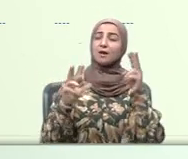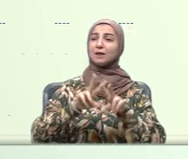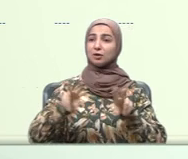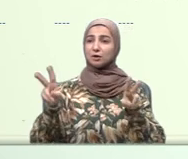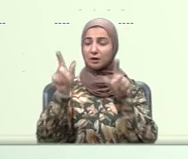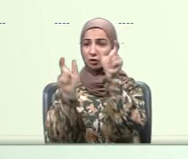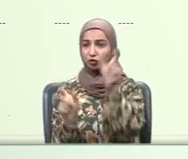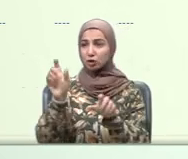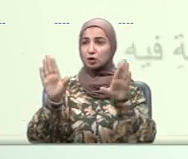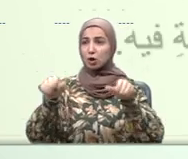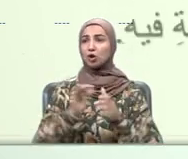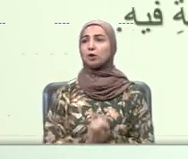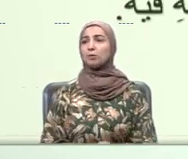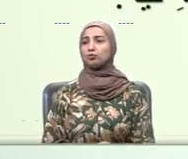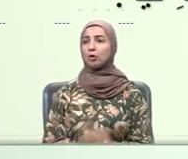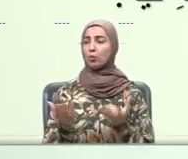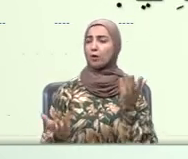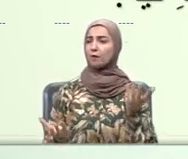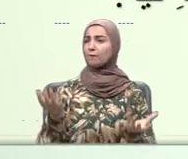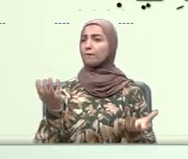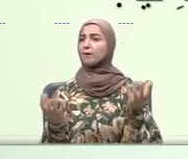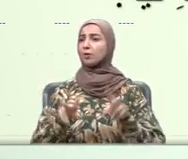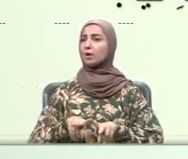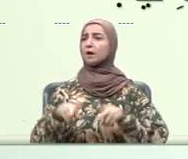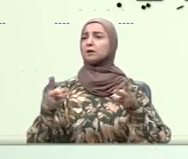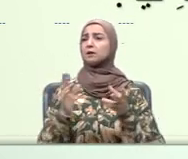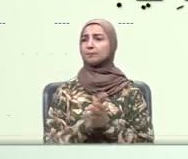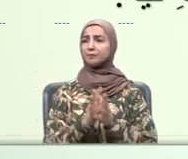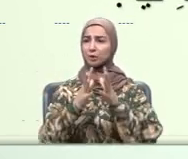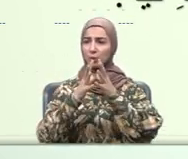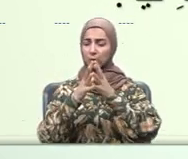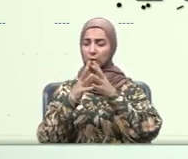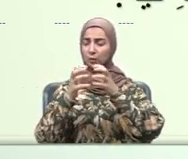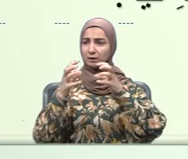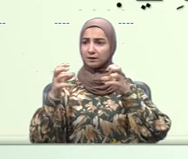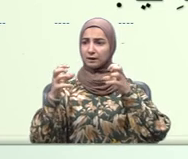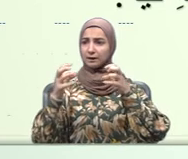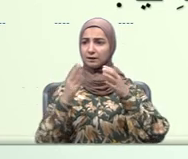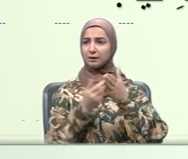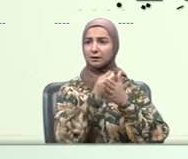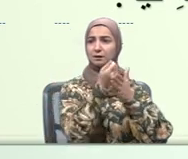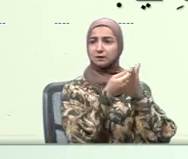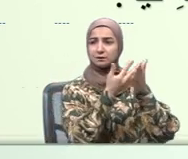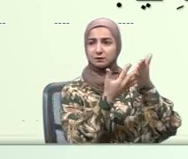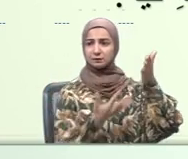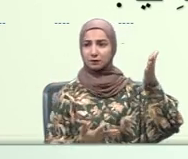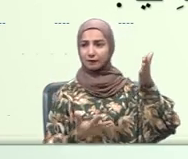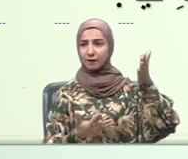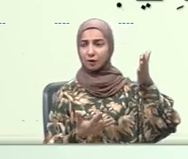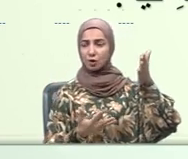وجهات النظر. الثالث أن تحلل تعقيبا صحفيا باكتشاف منهجية